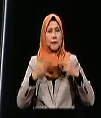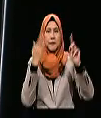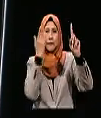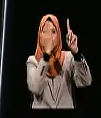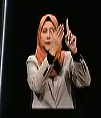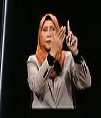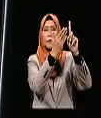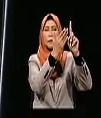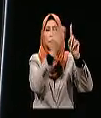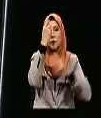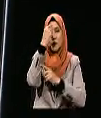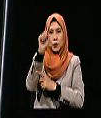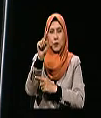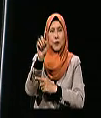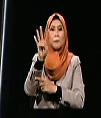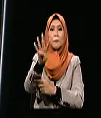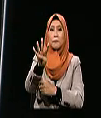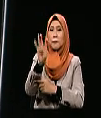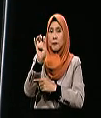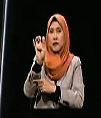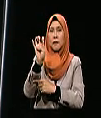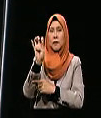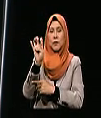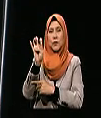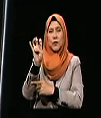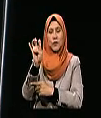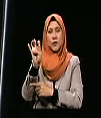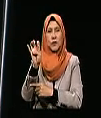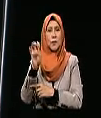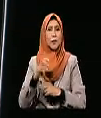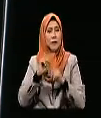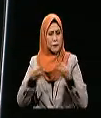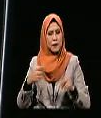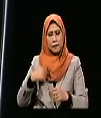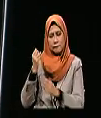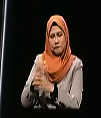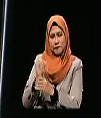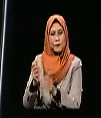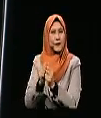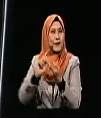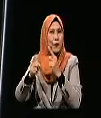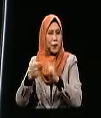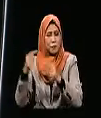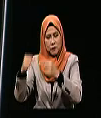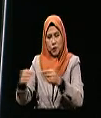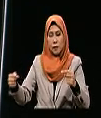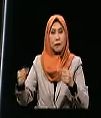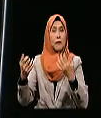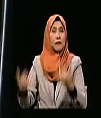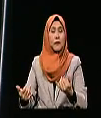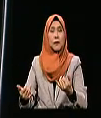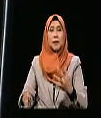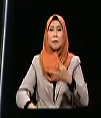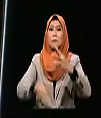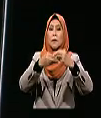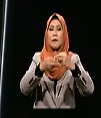untuk 400. Tapi saya dengan tu nekat dengan kawan-kawan saya telah kita buat keputusan untuk tambahkan jadi 1,000.